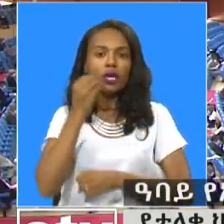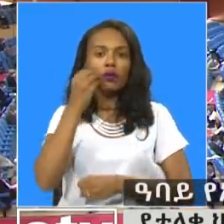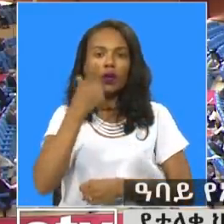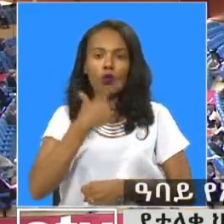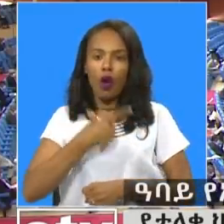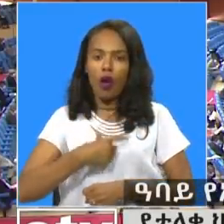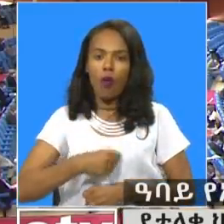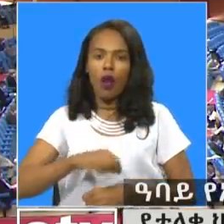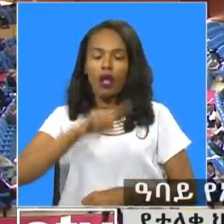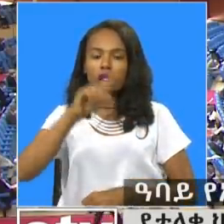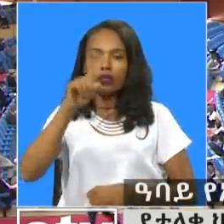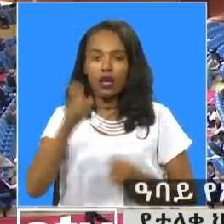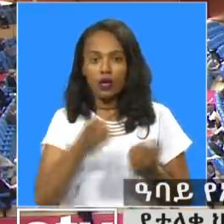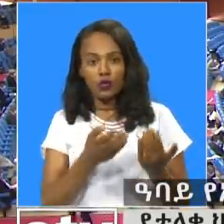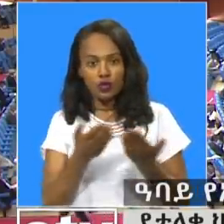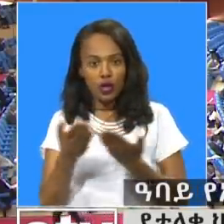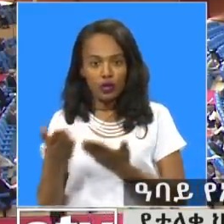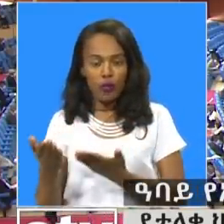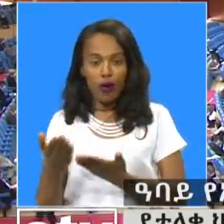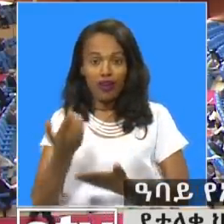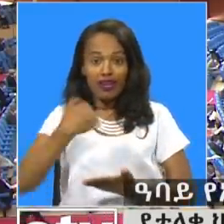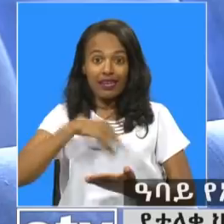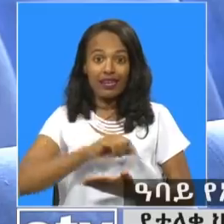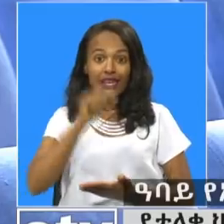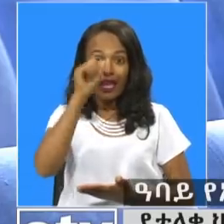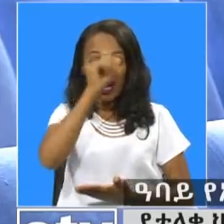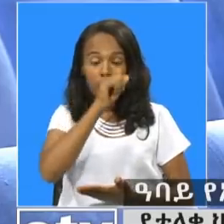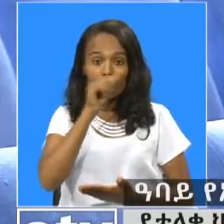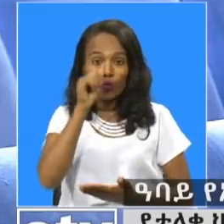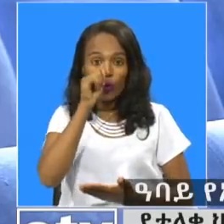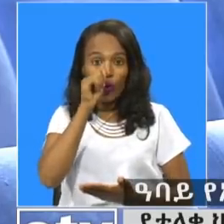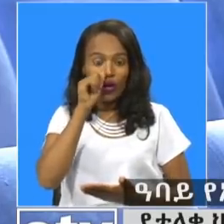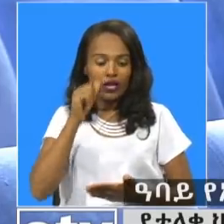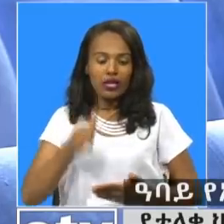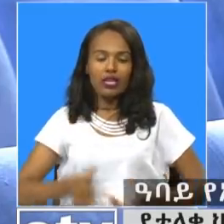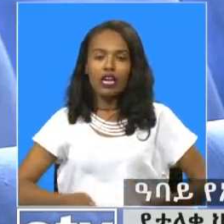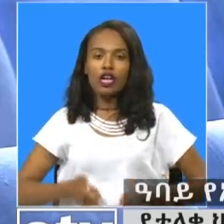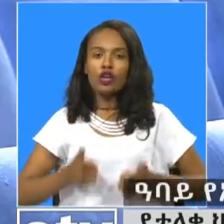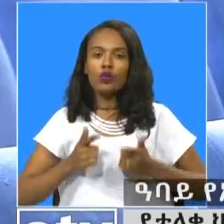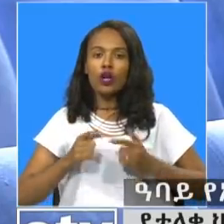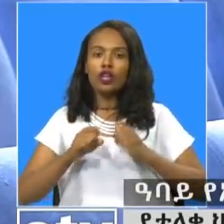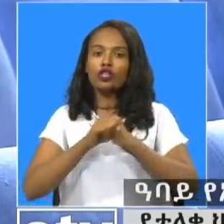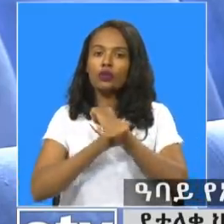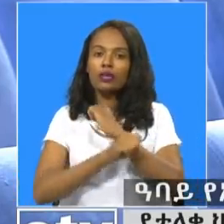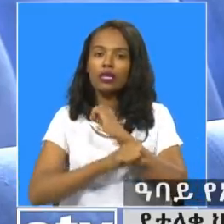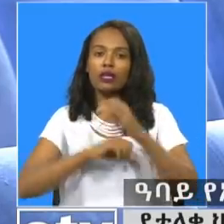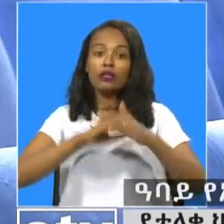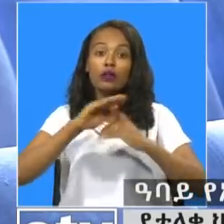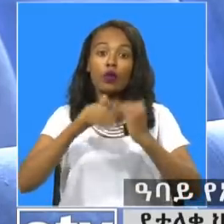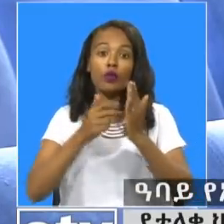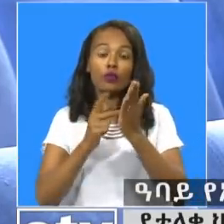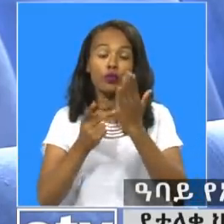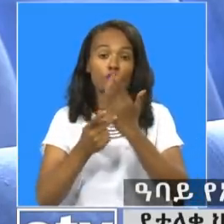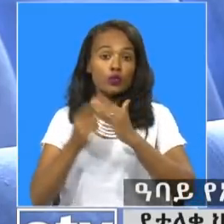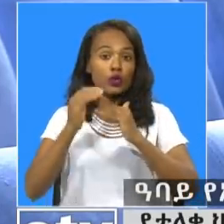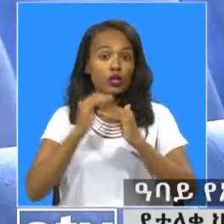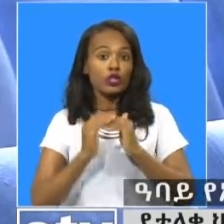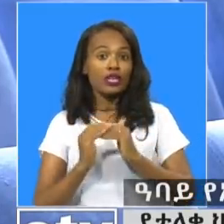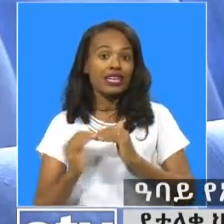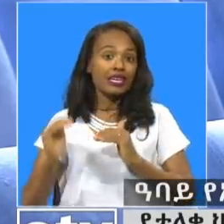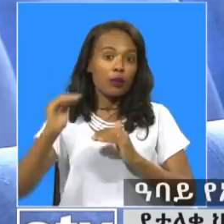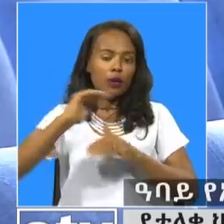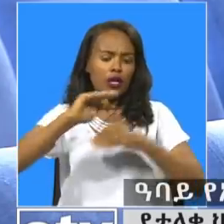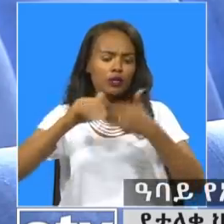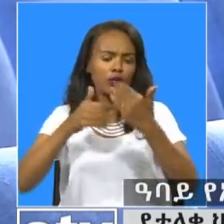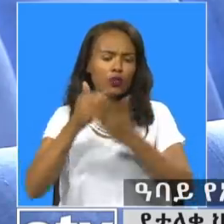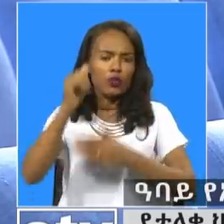አባላት ጥያቄዎች አቅርበዋል። ለእኛ ለኢትዮጵያውያን የህልውናችን መሰረት ከሁሉም ፕሮጀክቶቻችን የበለጠ